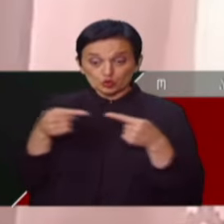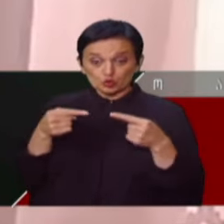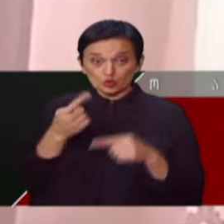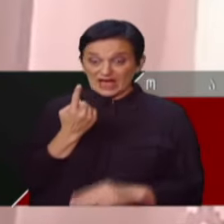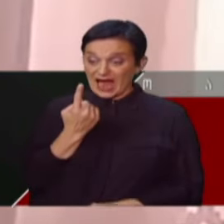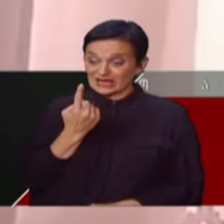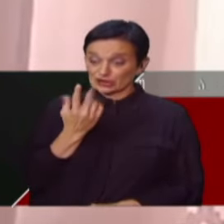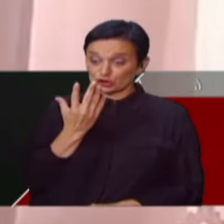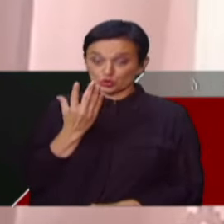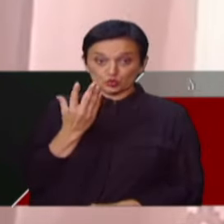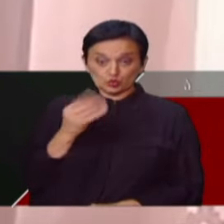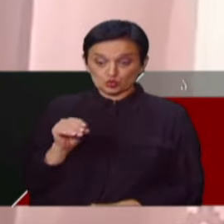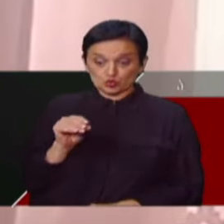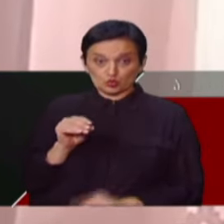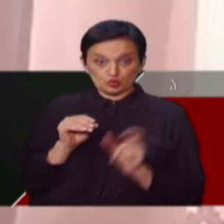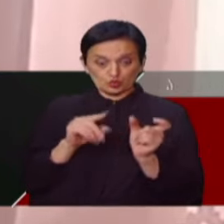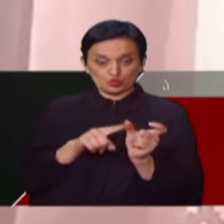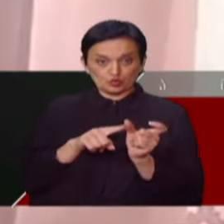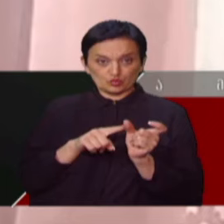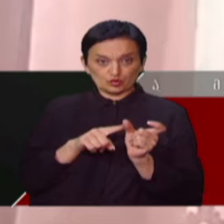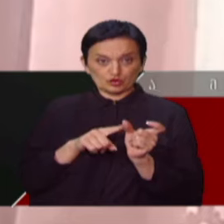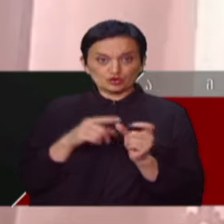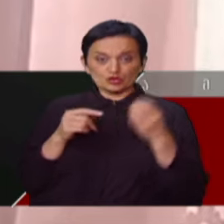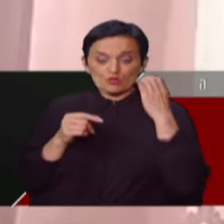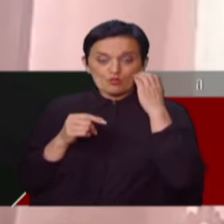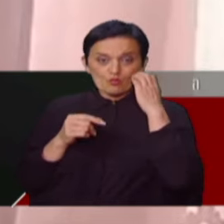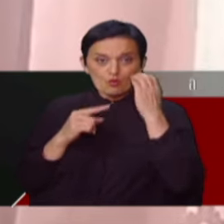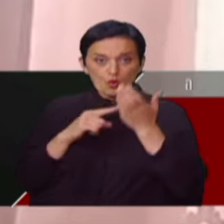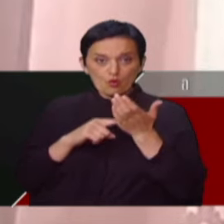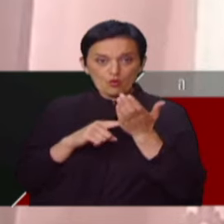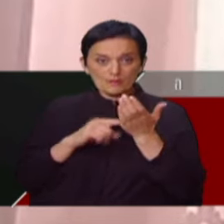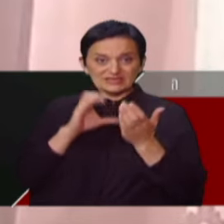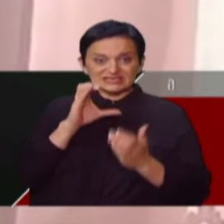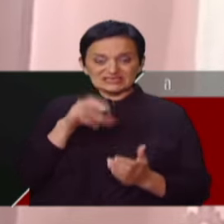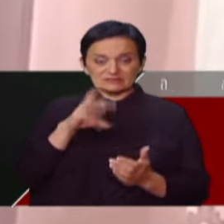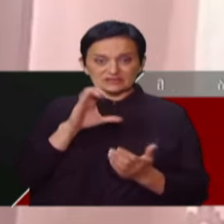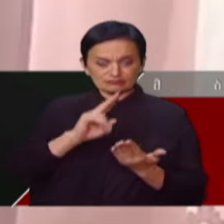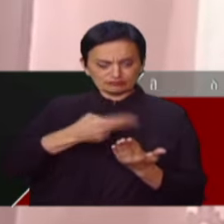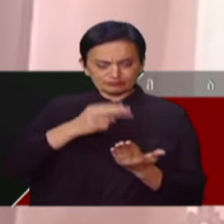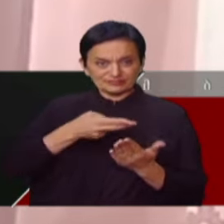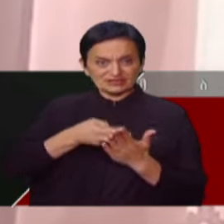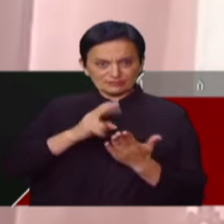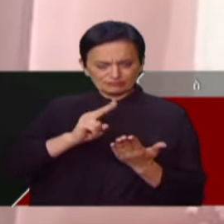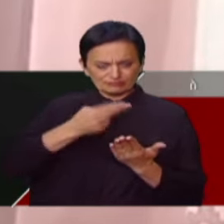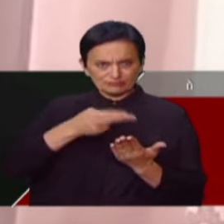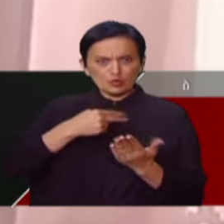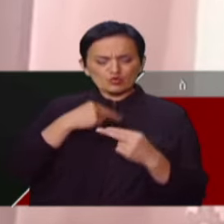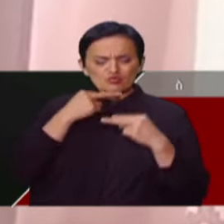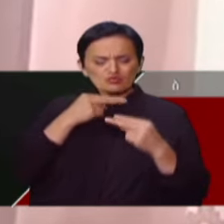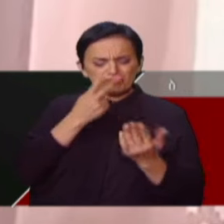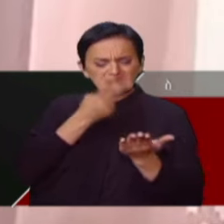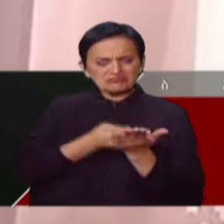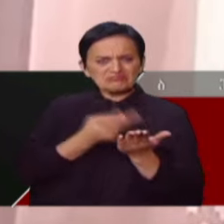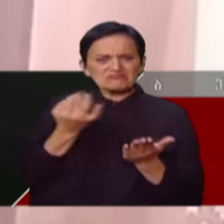წუთში განხორციელდა მამას მობილურ ტელეფონზე რამდენიმე SMS-ი და მივაქცია ყურადღება,